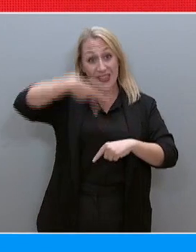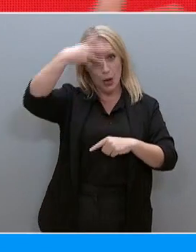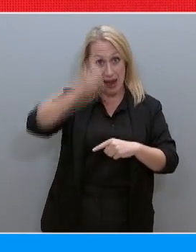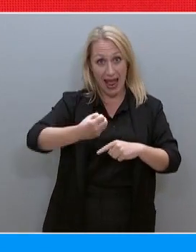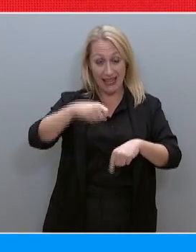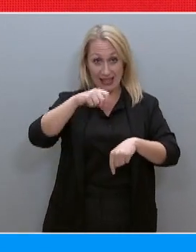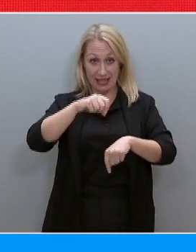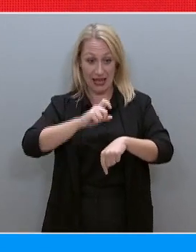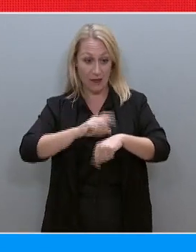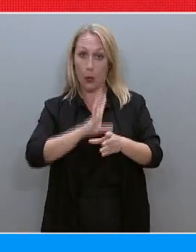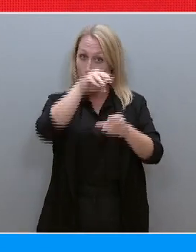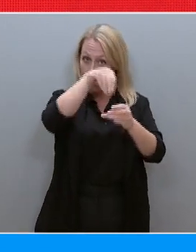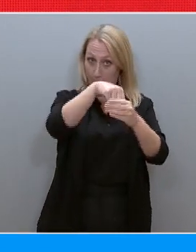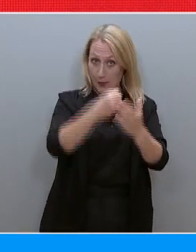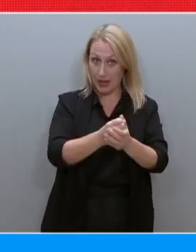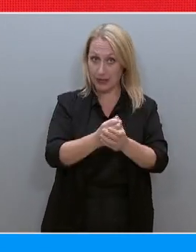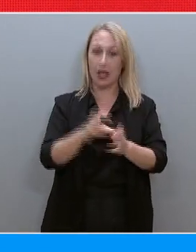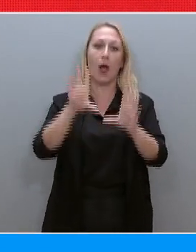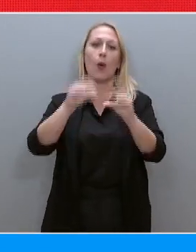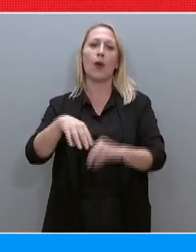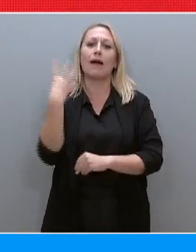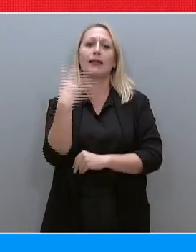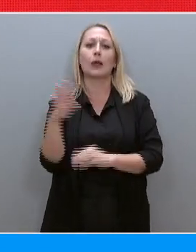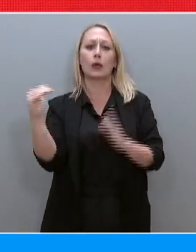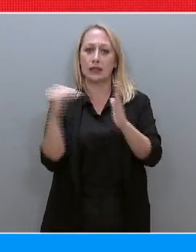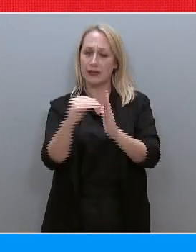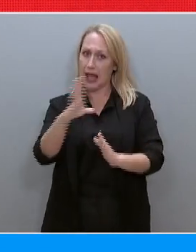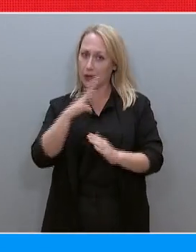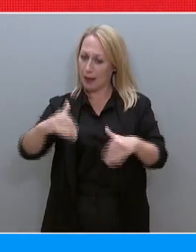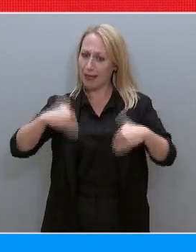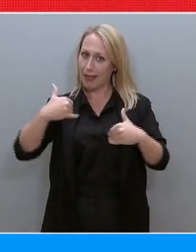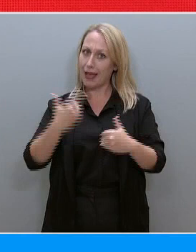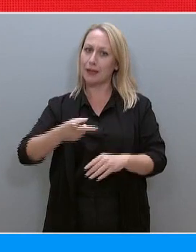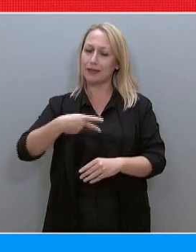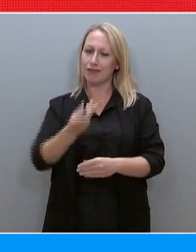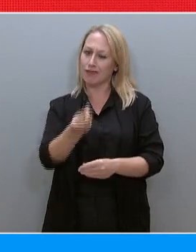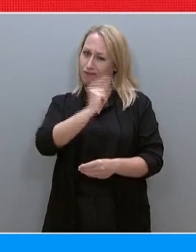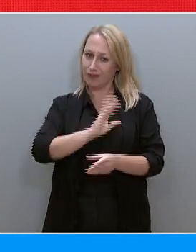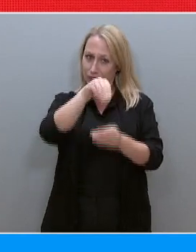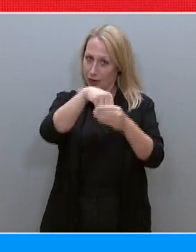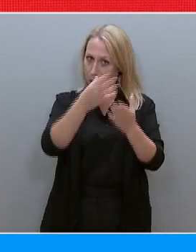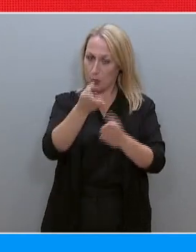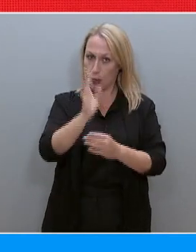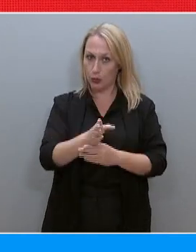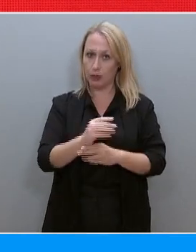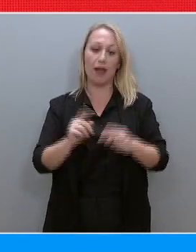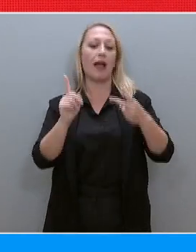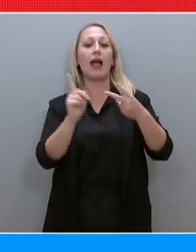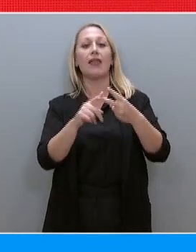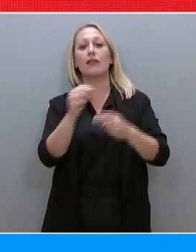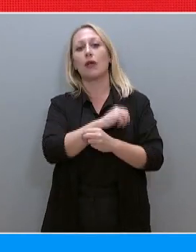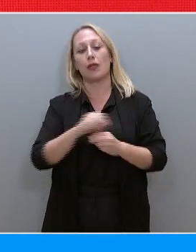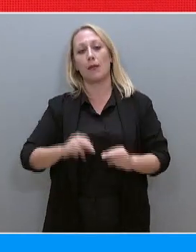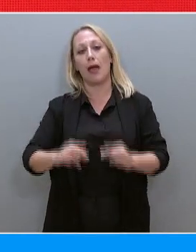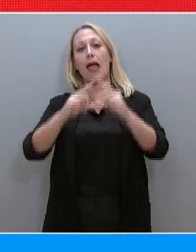αφορά 400.000 νέους ανθρώπους. Ο δεύτερος βασικός άξονας είναι η παρέμβαση στο Airbnb,